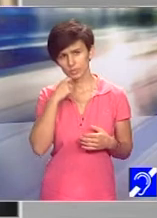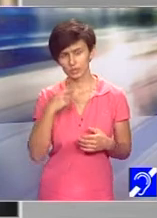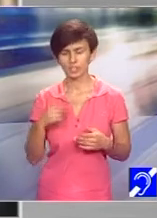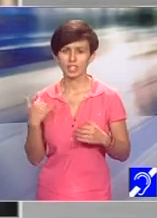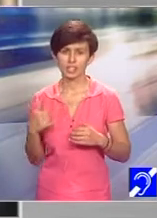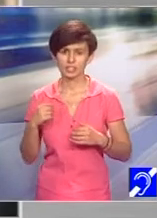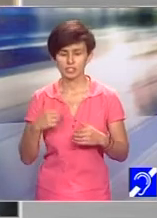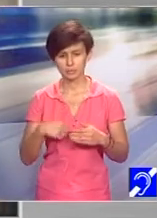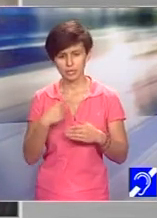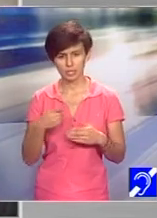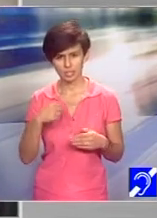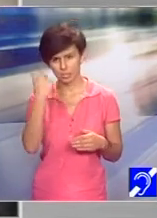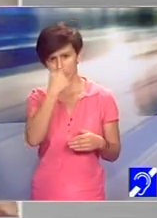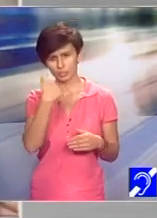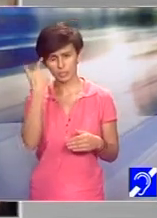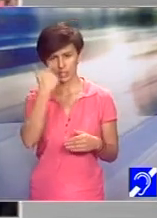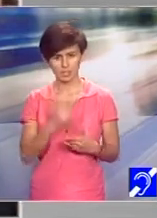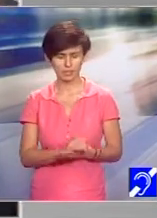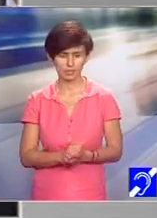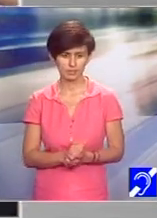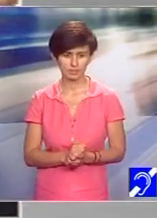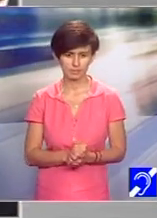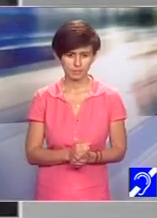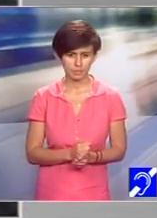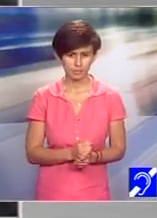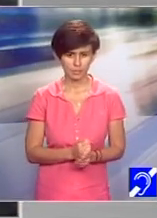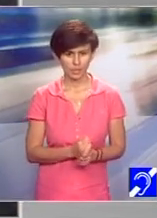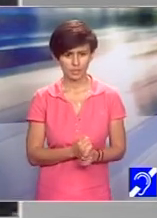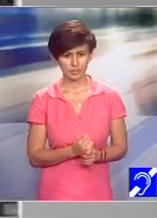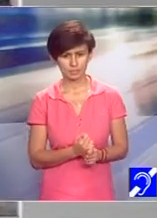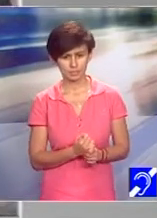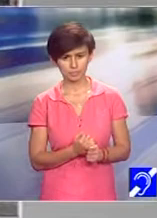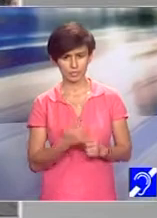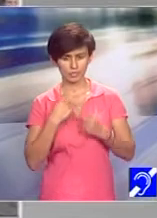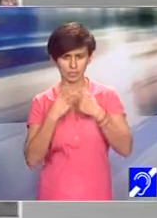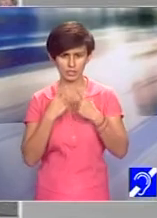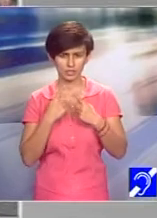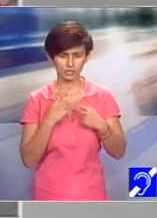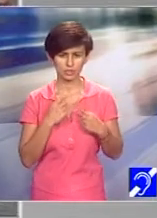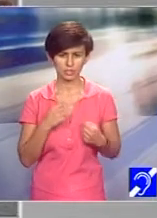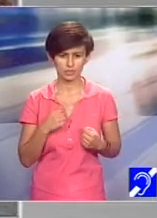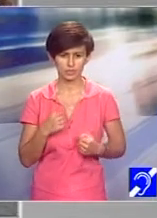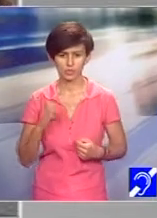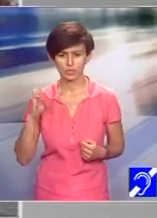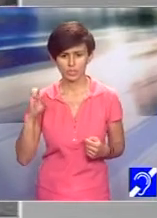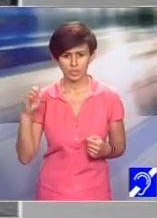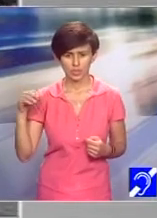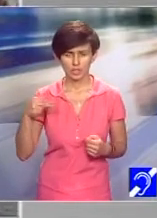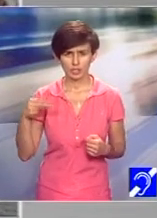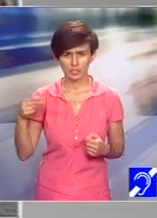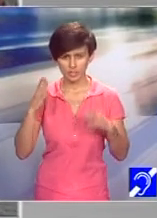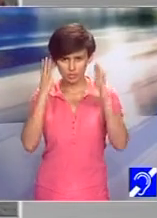este PR al evenimentului, apoi rămânem câteva minute cu domnul Emil Hurezeanu, excelența sa, domnul Emil Hurezeanu,